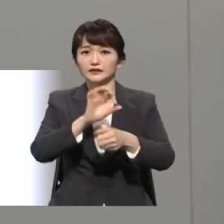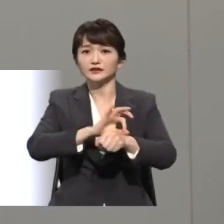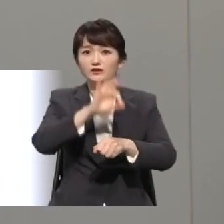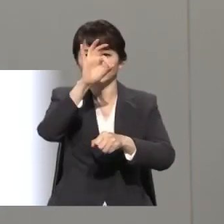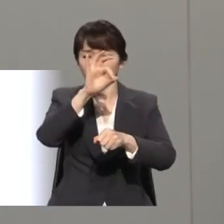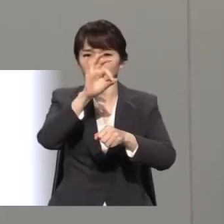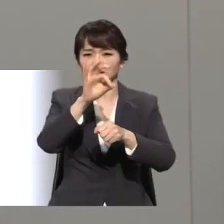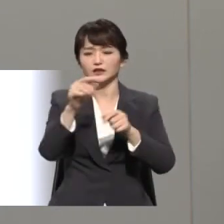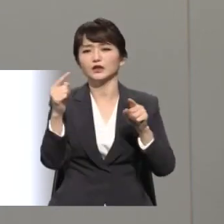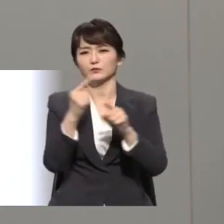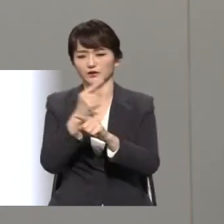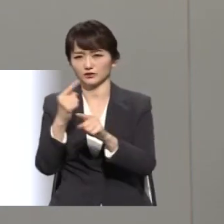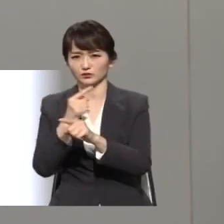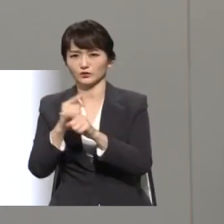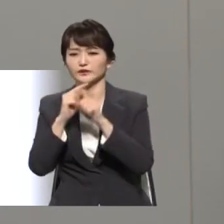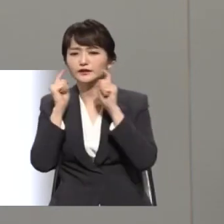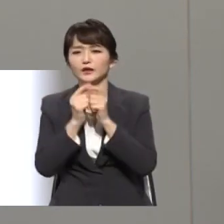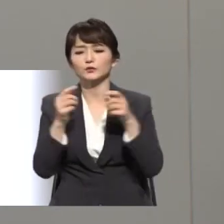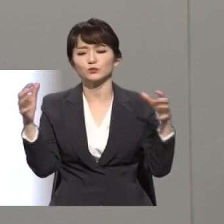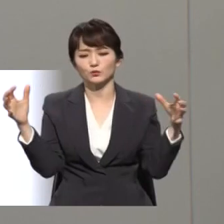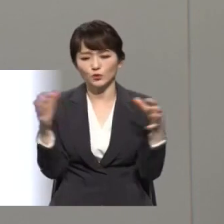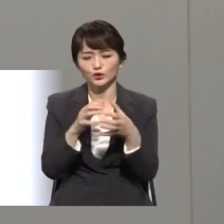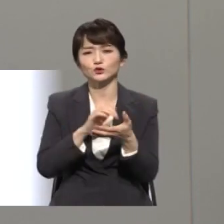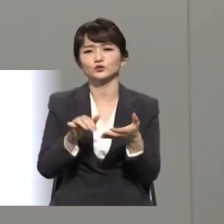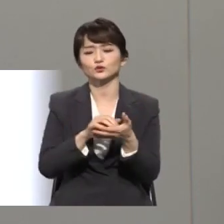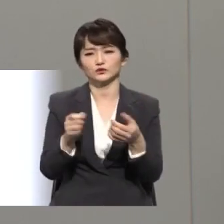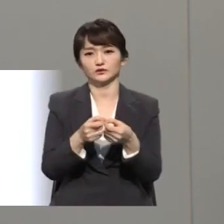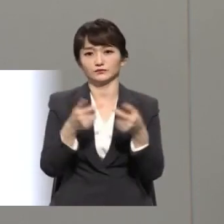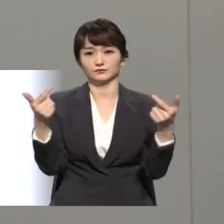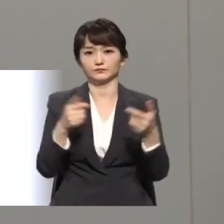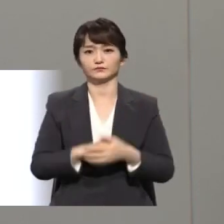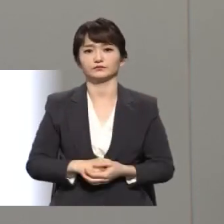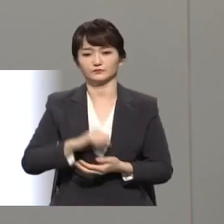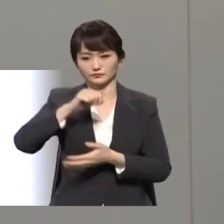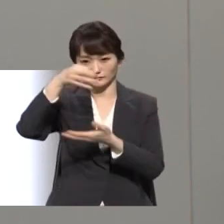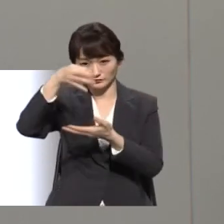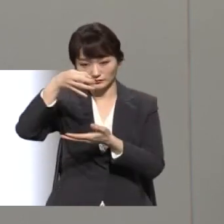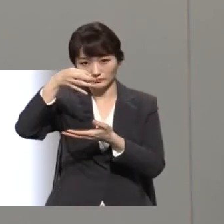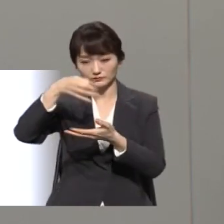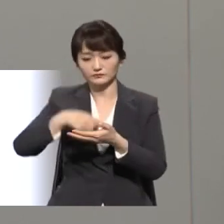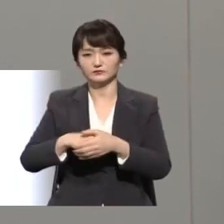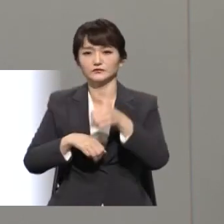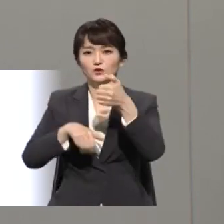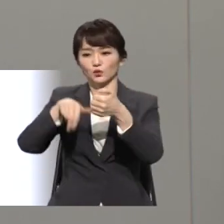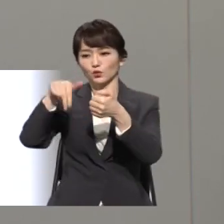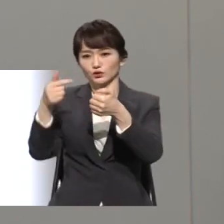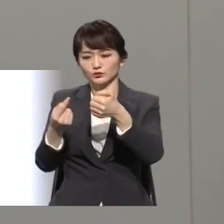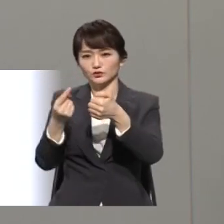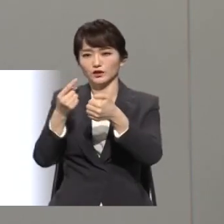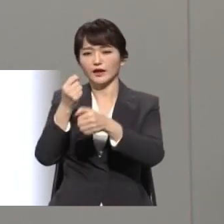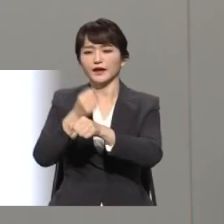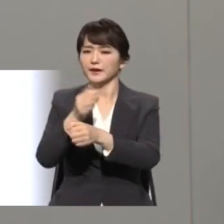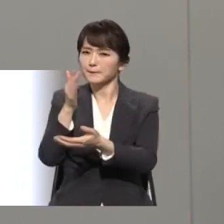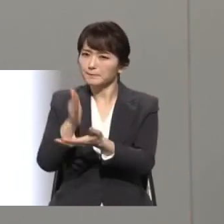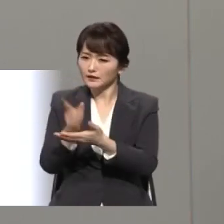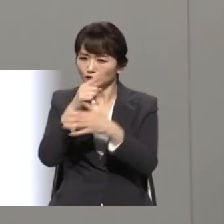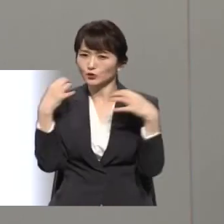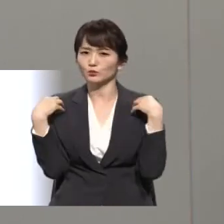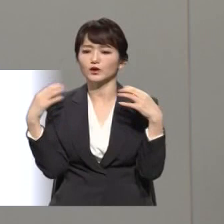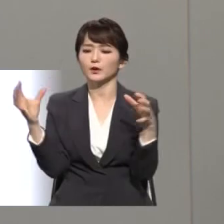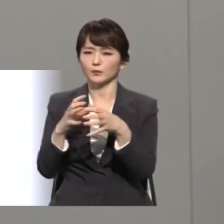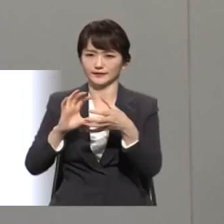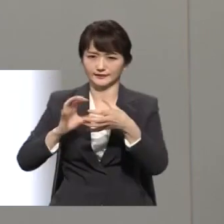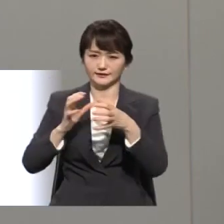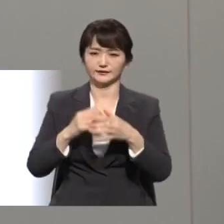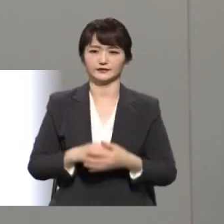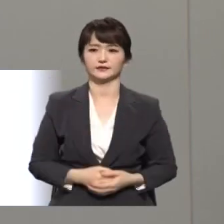마련하겠습니다 50조원 규모의 추가경정 을 에 정보와 헤비 하겠읍니다 신용대